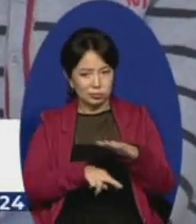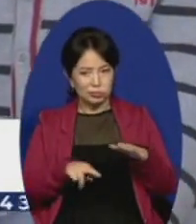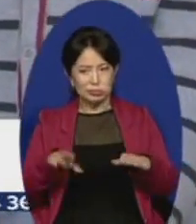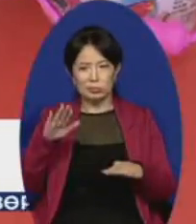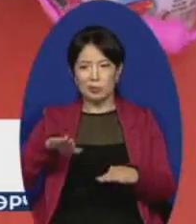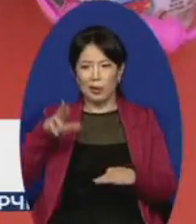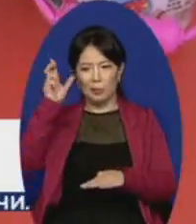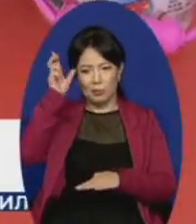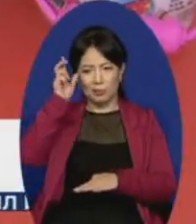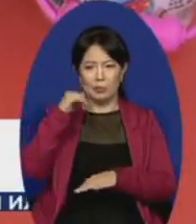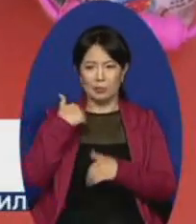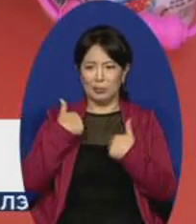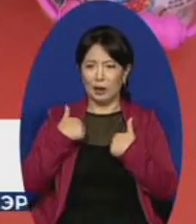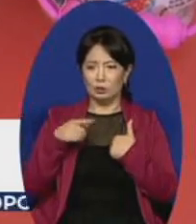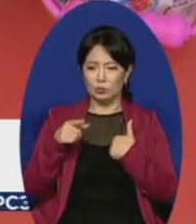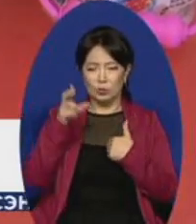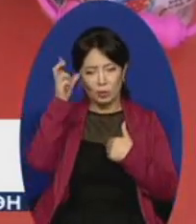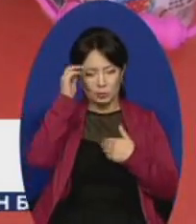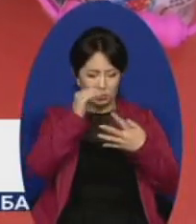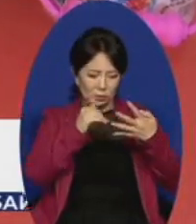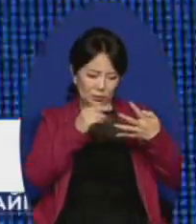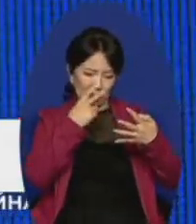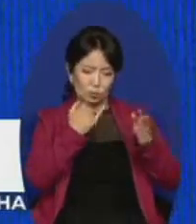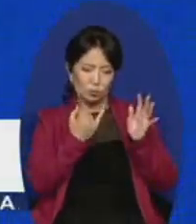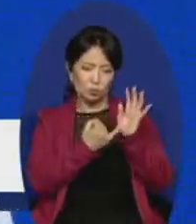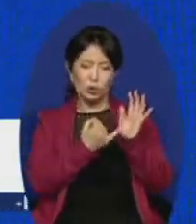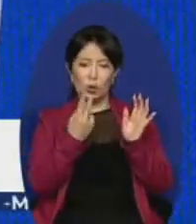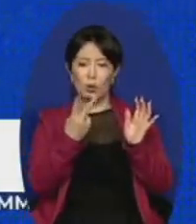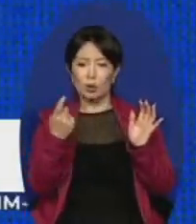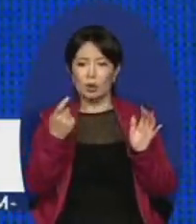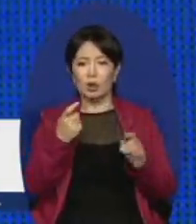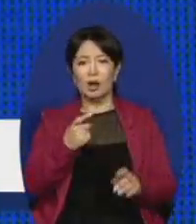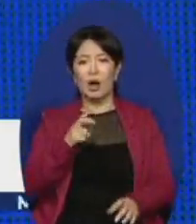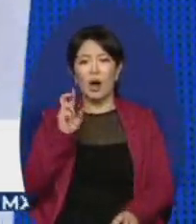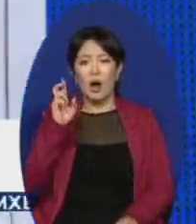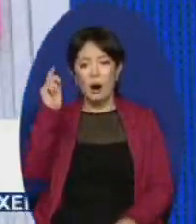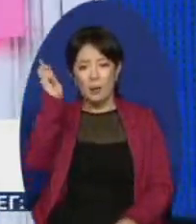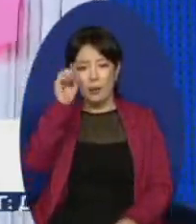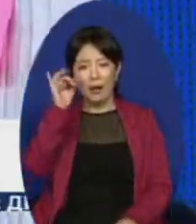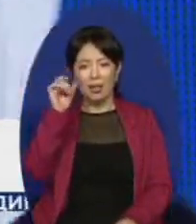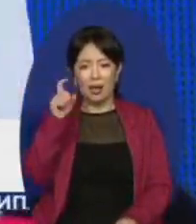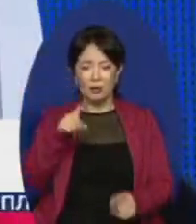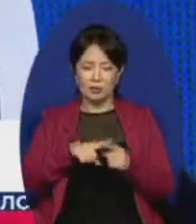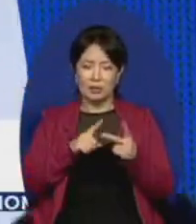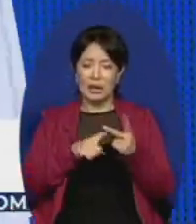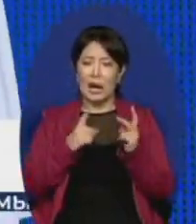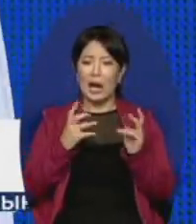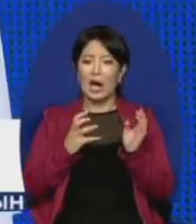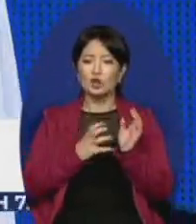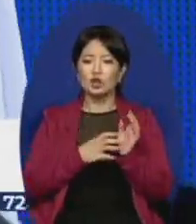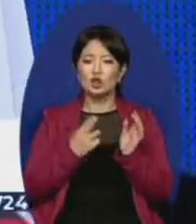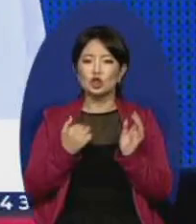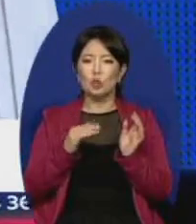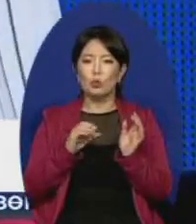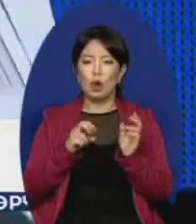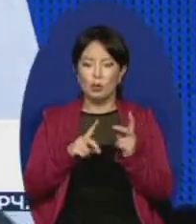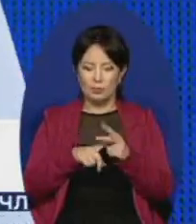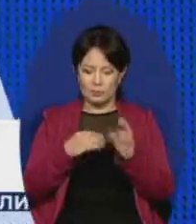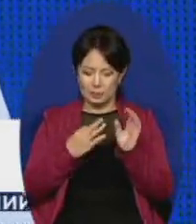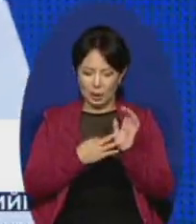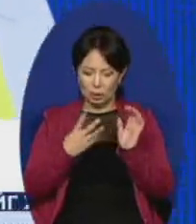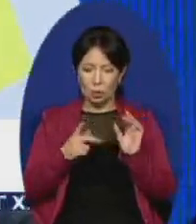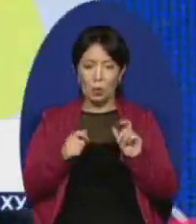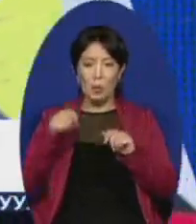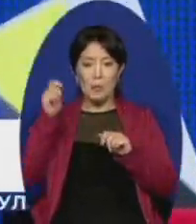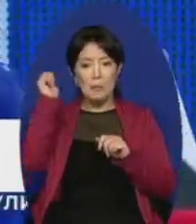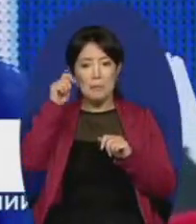нар байжээ. Боловсролын төвшингээр навч үзвэл 621 бакалавр, 19 дипломын 84 нь магистрийн зэрэгтэй